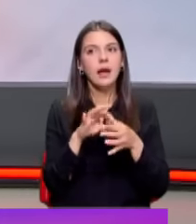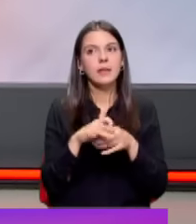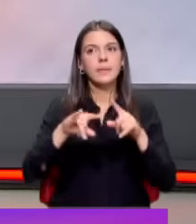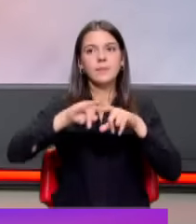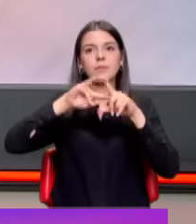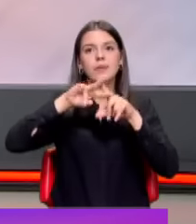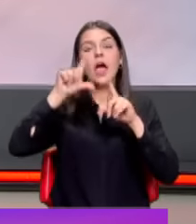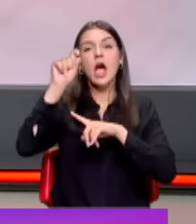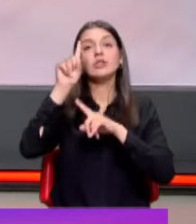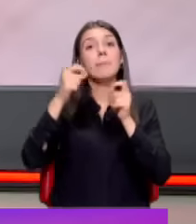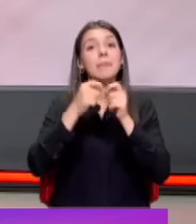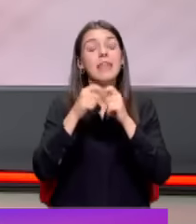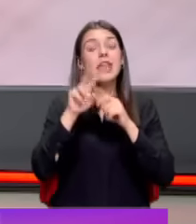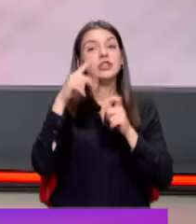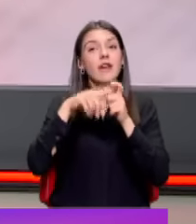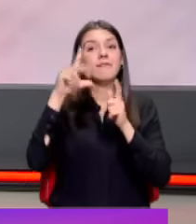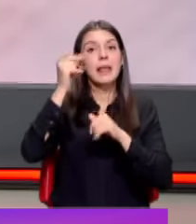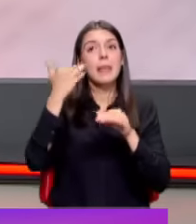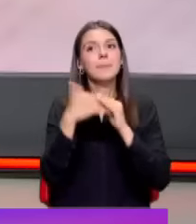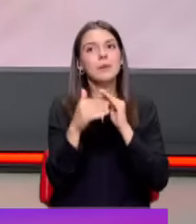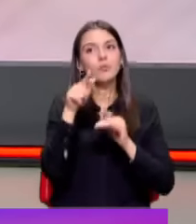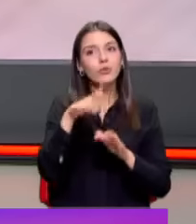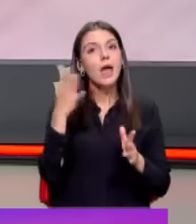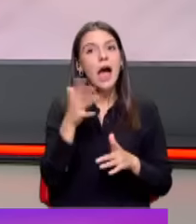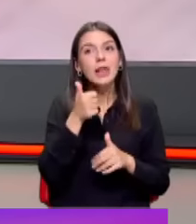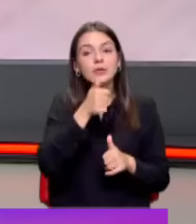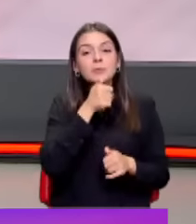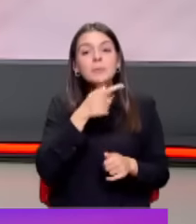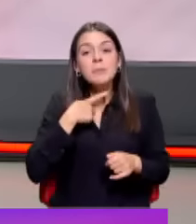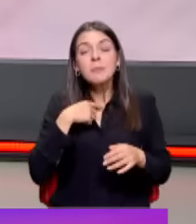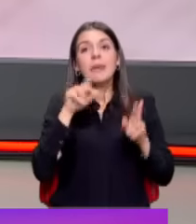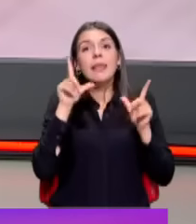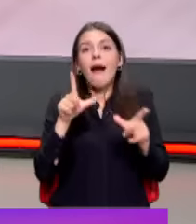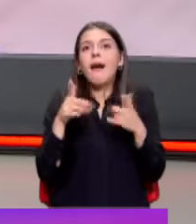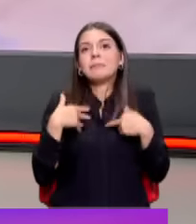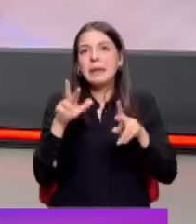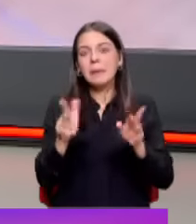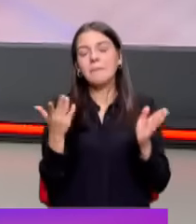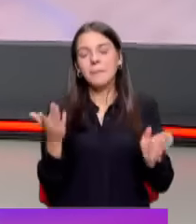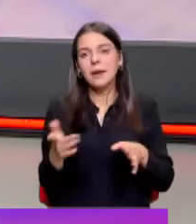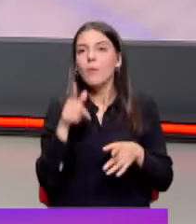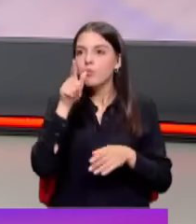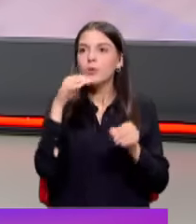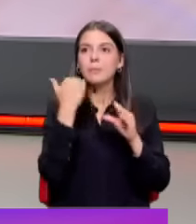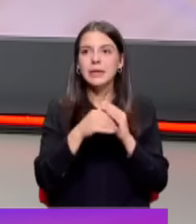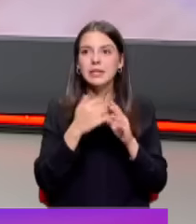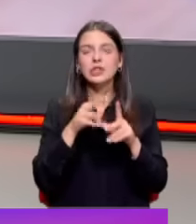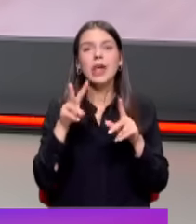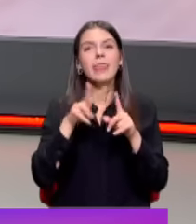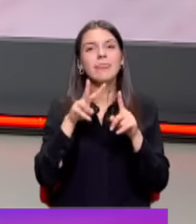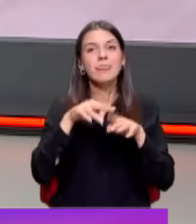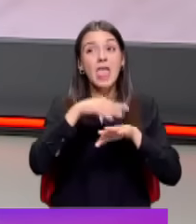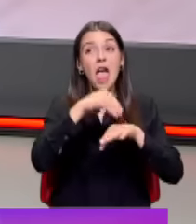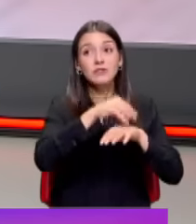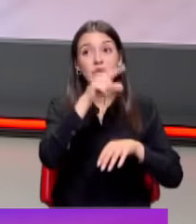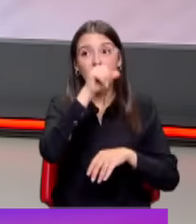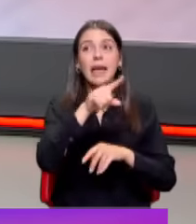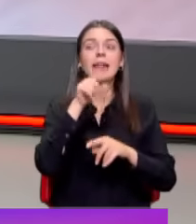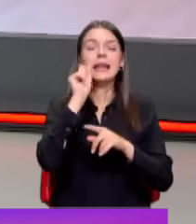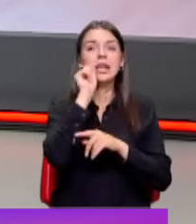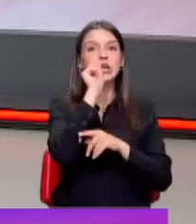Bektaş Veli'nin mesajı. Bugün hala buna susamış durumdayız. Çok ihtiyacımız var. Bu mesaj Nevşehir'in Hacı Bektaş ilçesinden